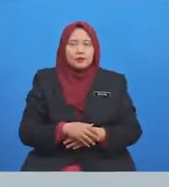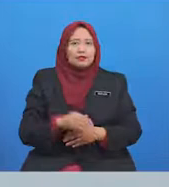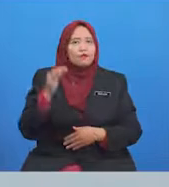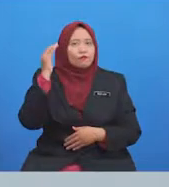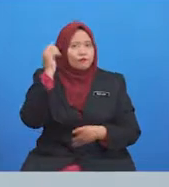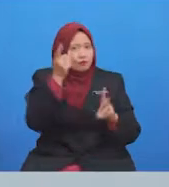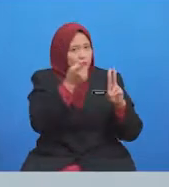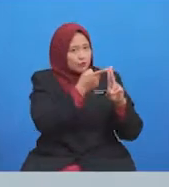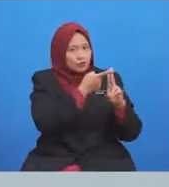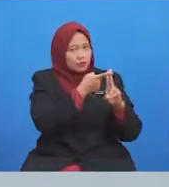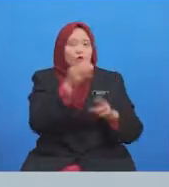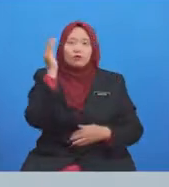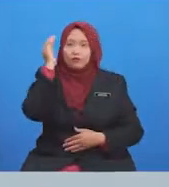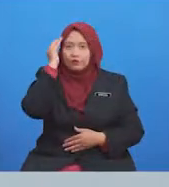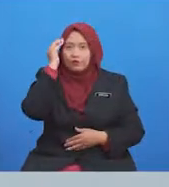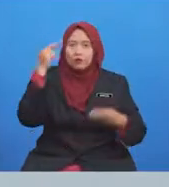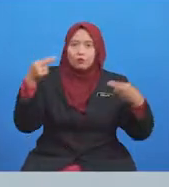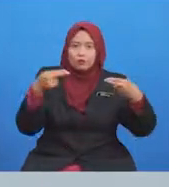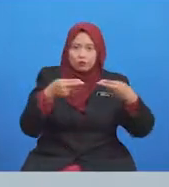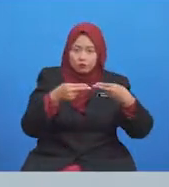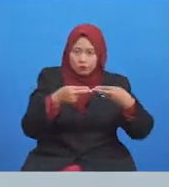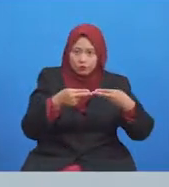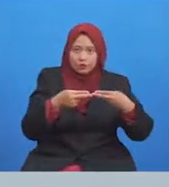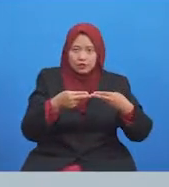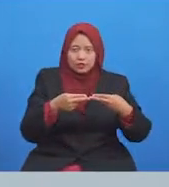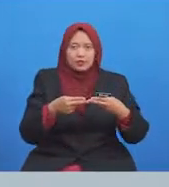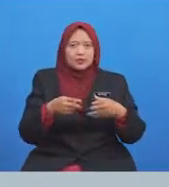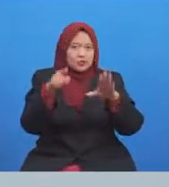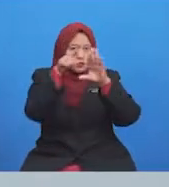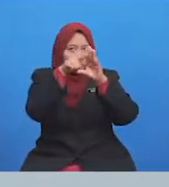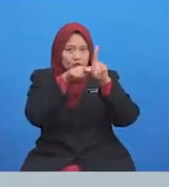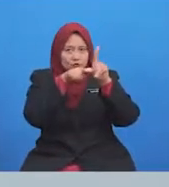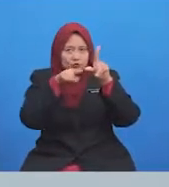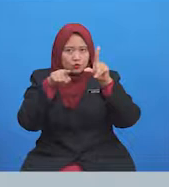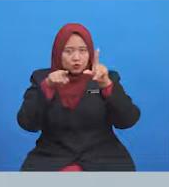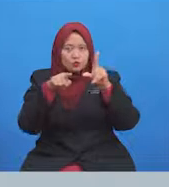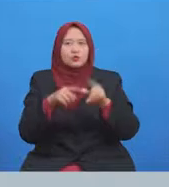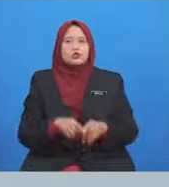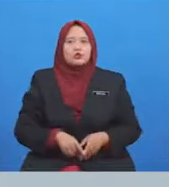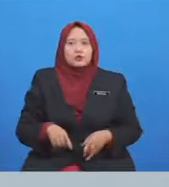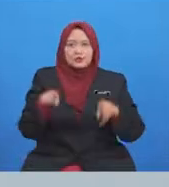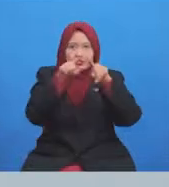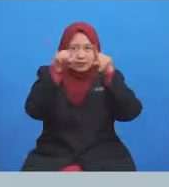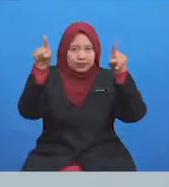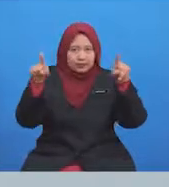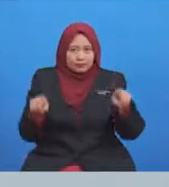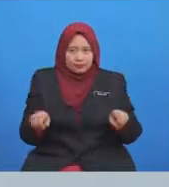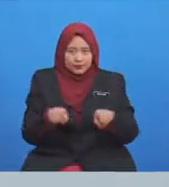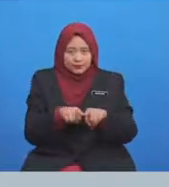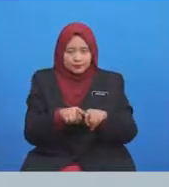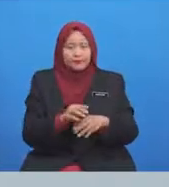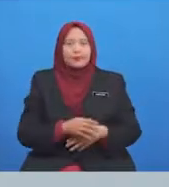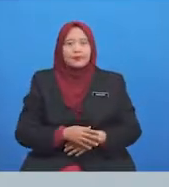antara sudut-sudut pada sisi empat kitaran. Ketiga, mengenal pasti